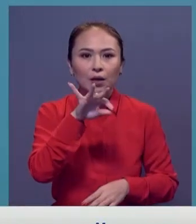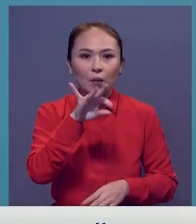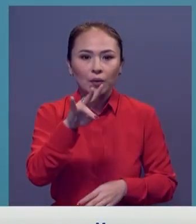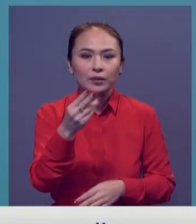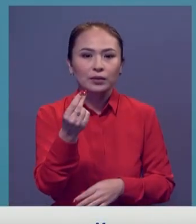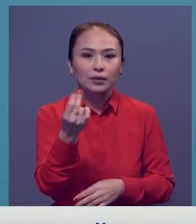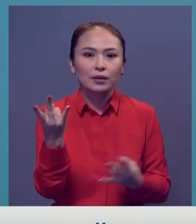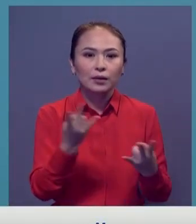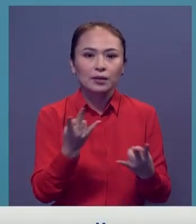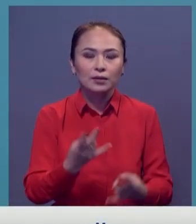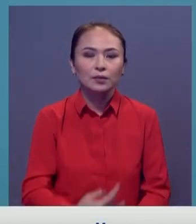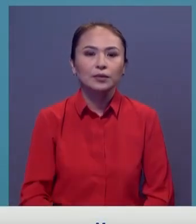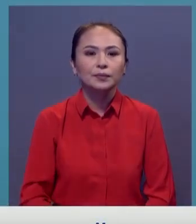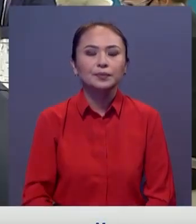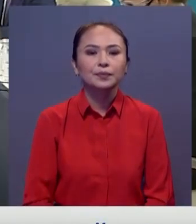триллион теңге